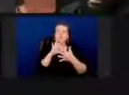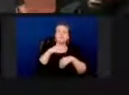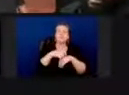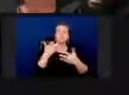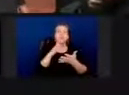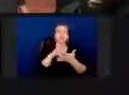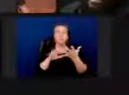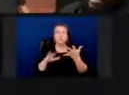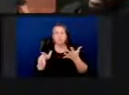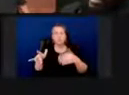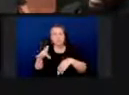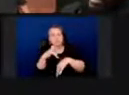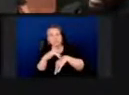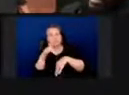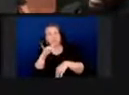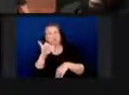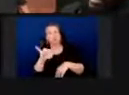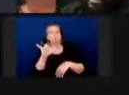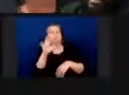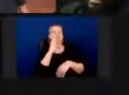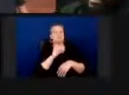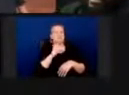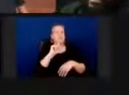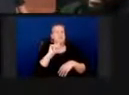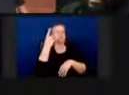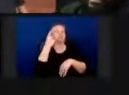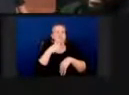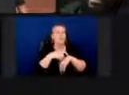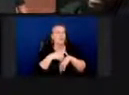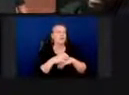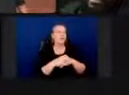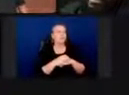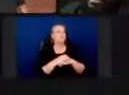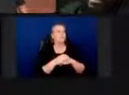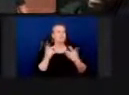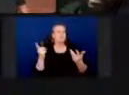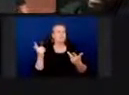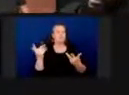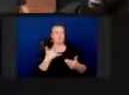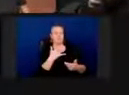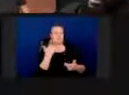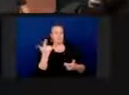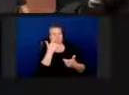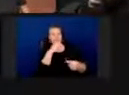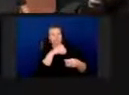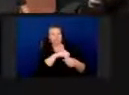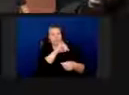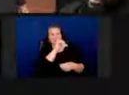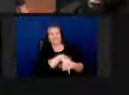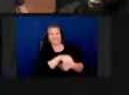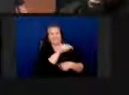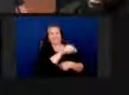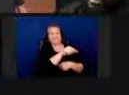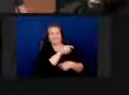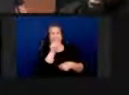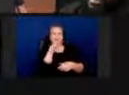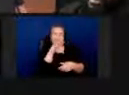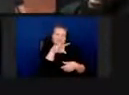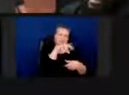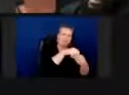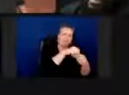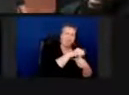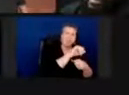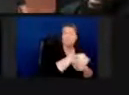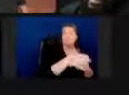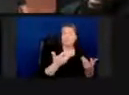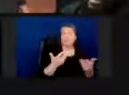ambapo wanafunzi wanafanya jambo kwa mara ya kwanza ama kufanya jambo ambalo hawakuwa wakilipenda.